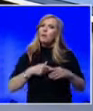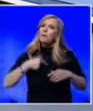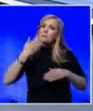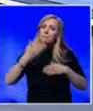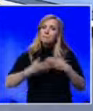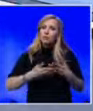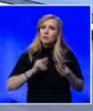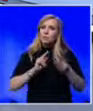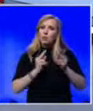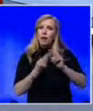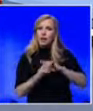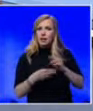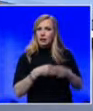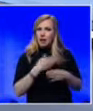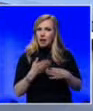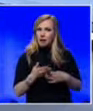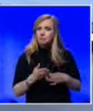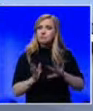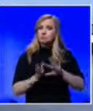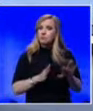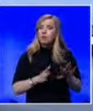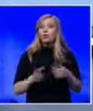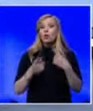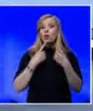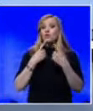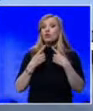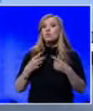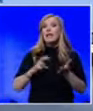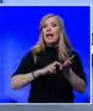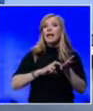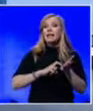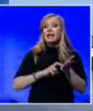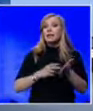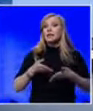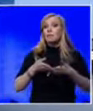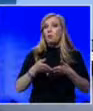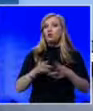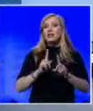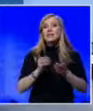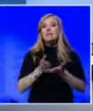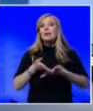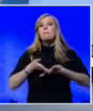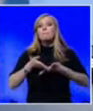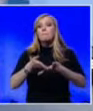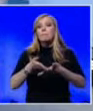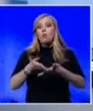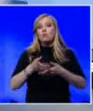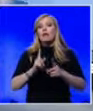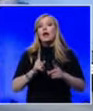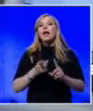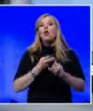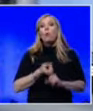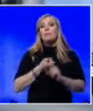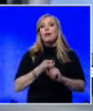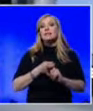последния дизайн на мярката. Когато говорим за енергийните помощи, това не са помощи, това са компенсации. Това